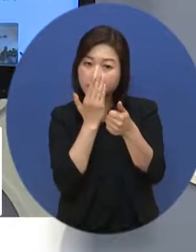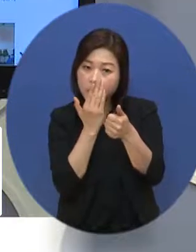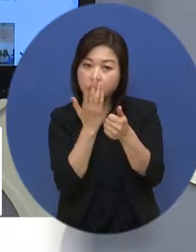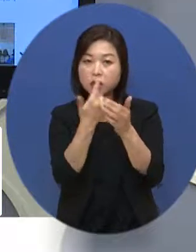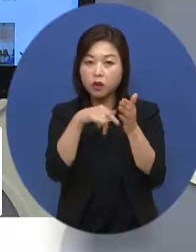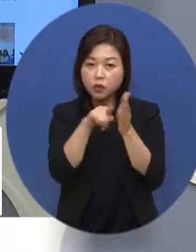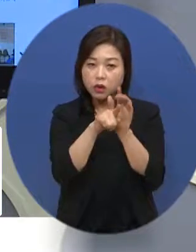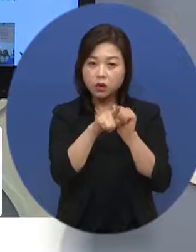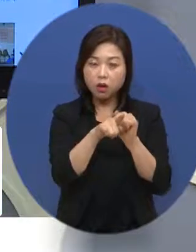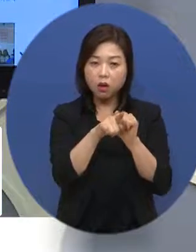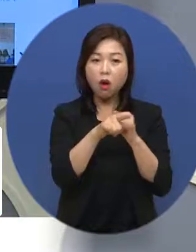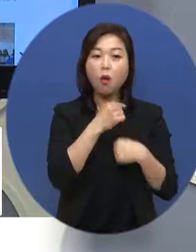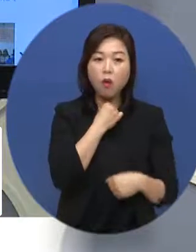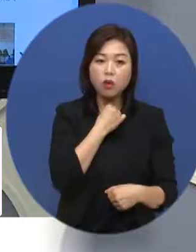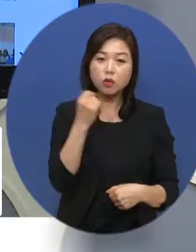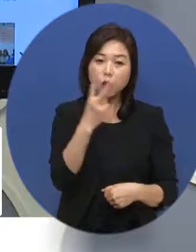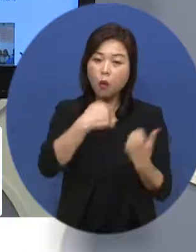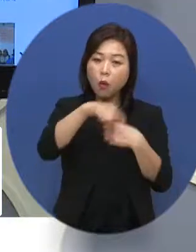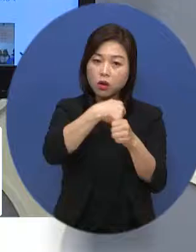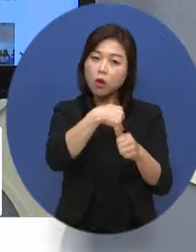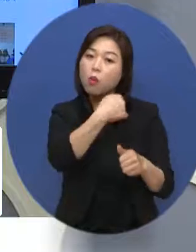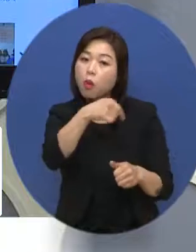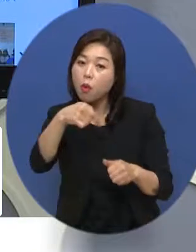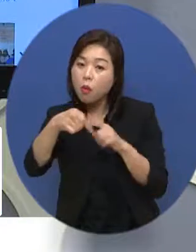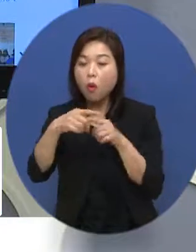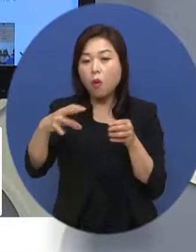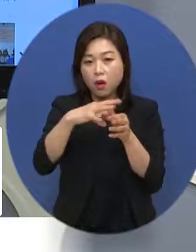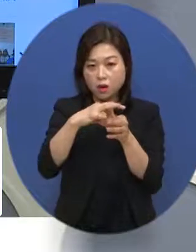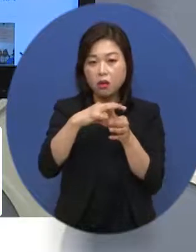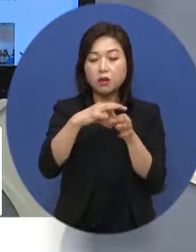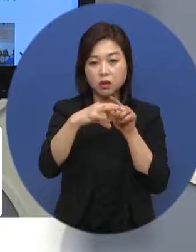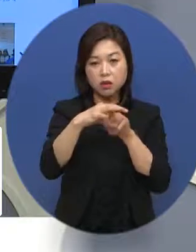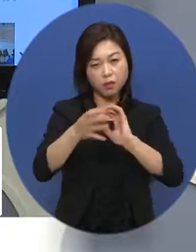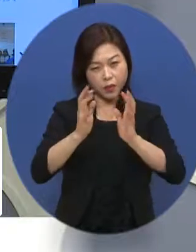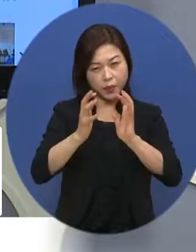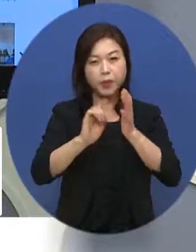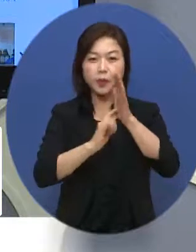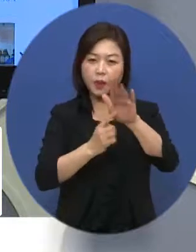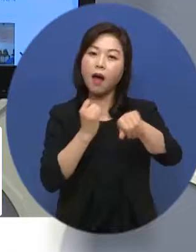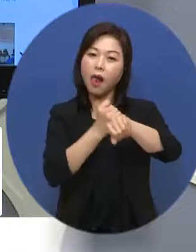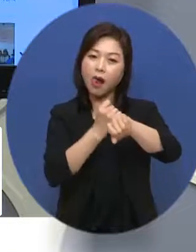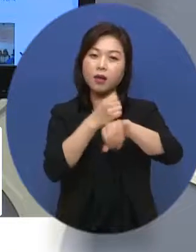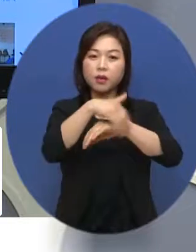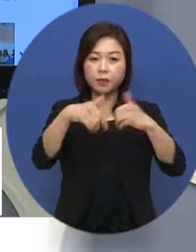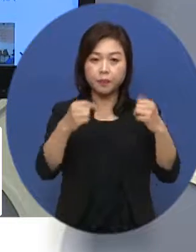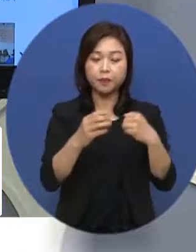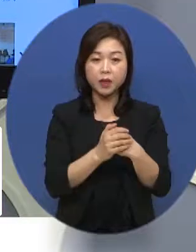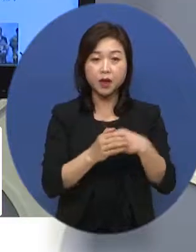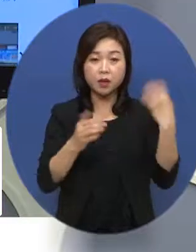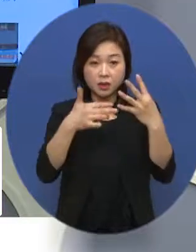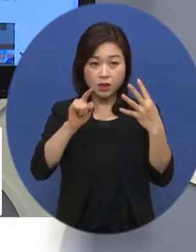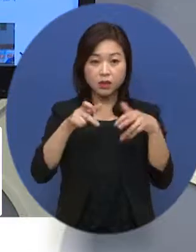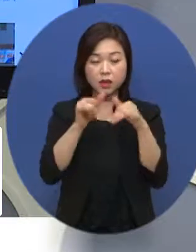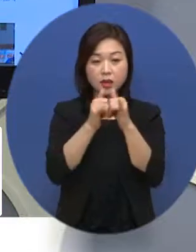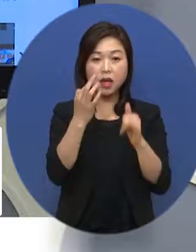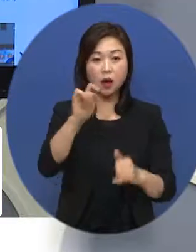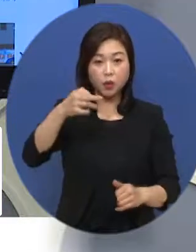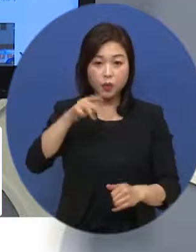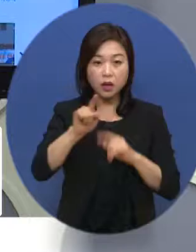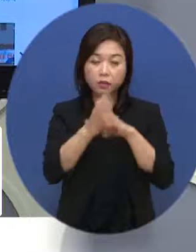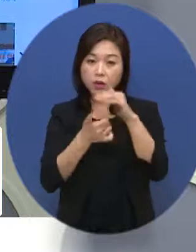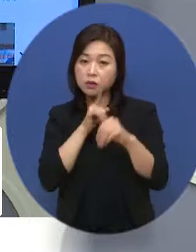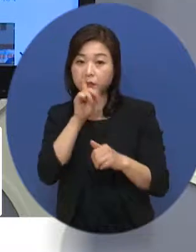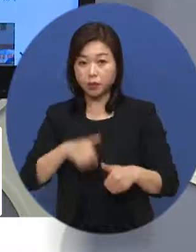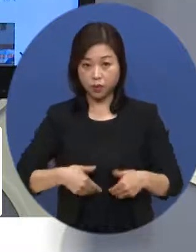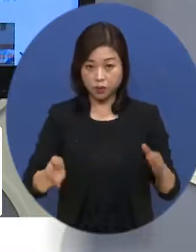환경이 충적 돼야 돼 충족되어야 할 지에 대해 다룰 예정입니다 제 4차 장애인 아고라는 사전 접수 없이 누구나